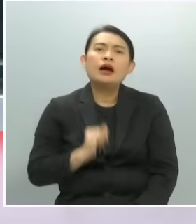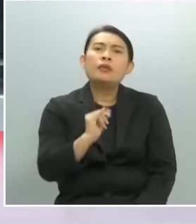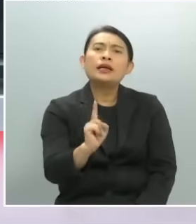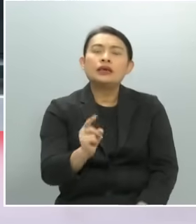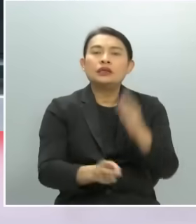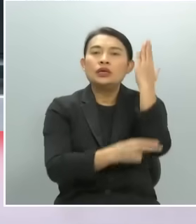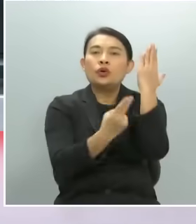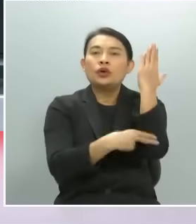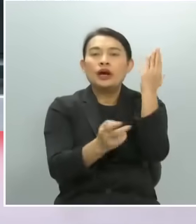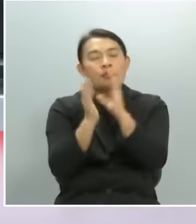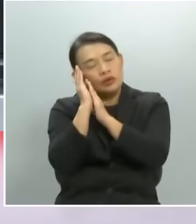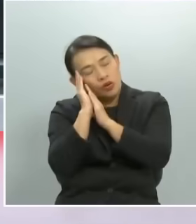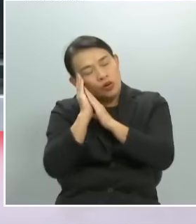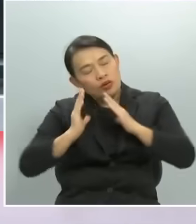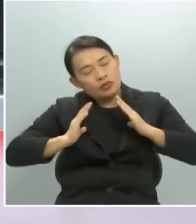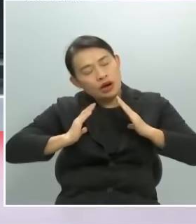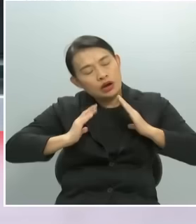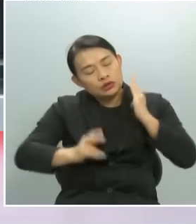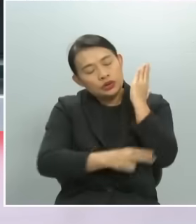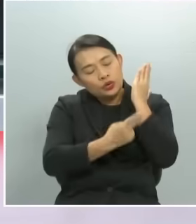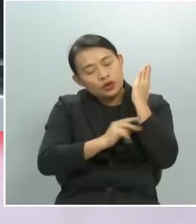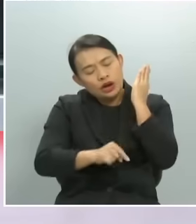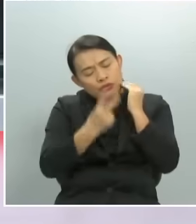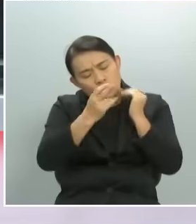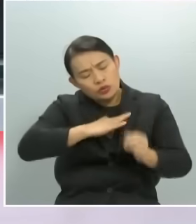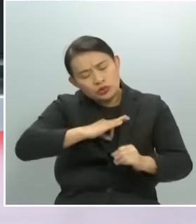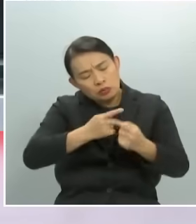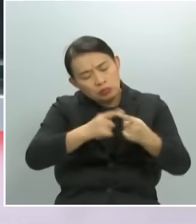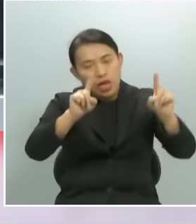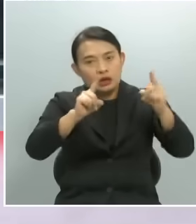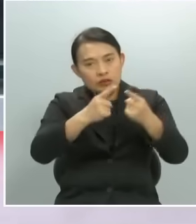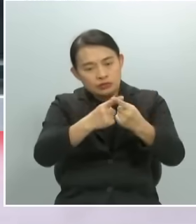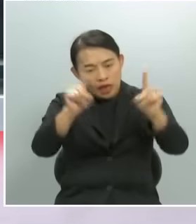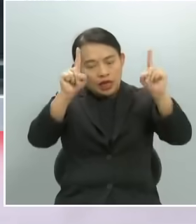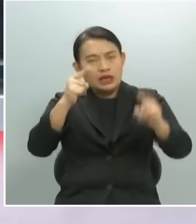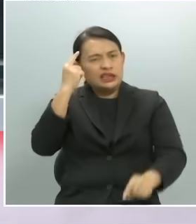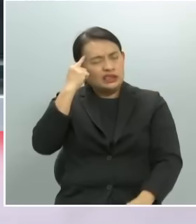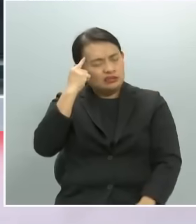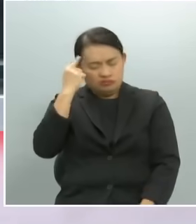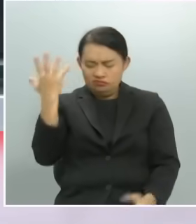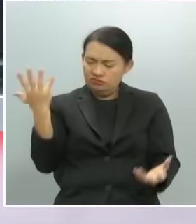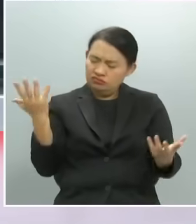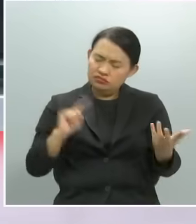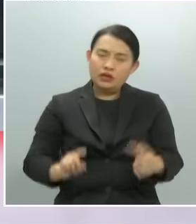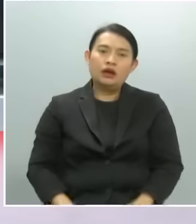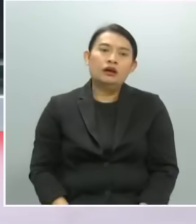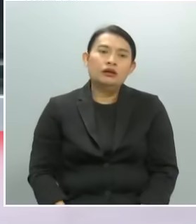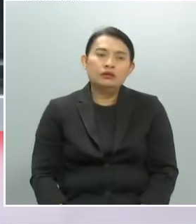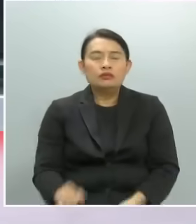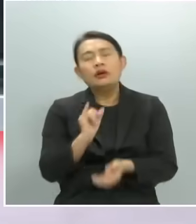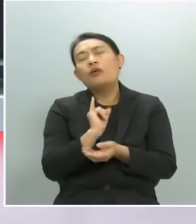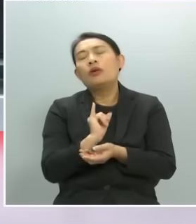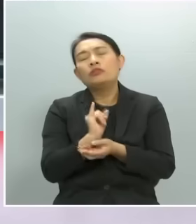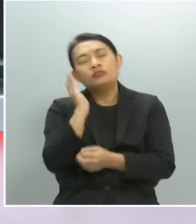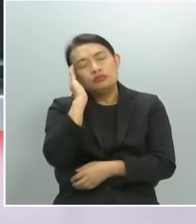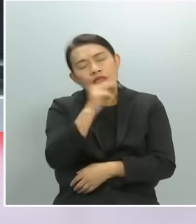แล้วปรากฏว่ามันไปเจอสิ่งแปลกๆที่แบบเขาเองก็คิดไม่ถึงเหมือนกันนอนๆอยู่มีคนเดินรอบเตียงต่างๆ